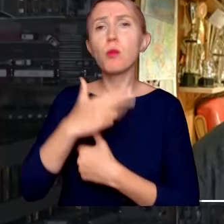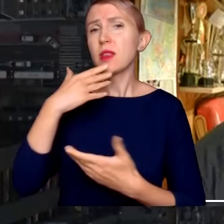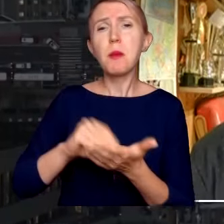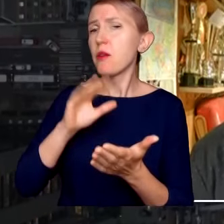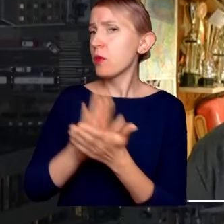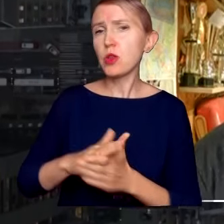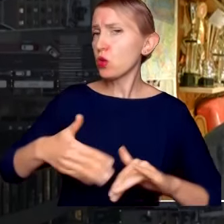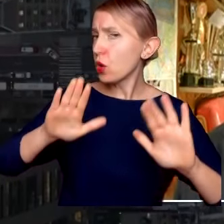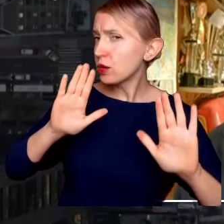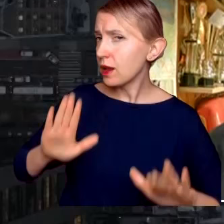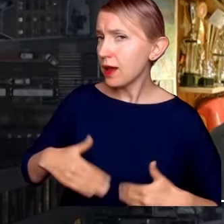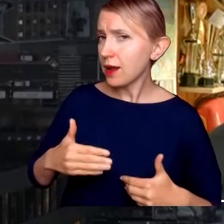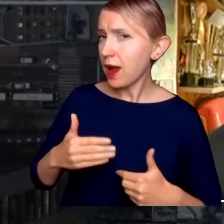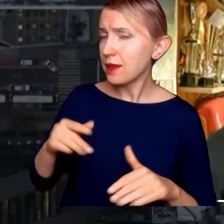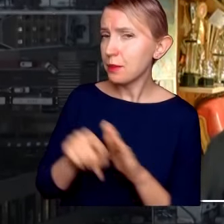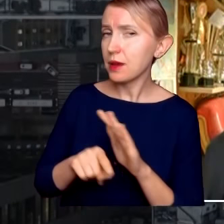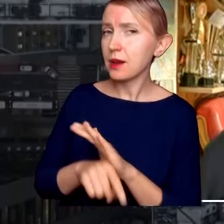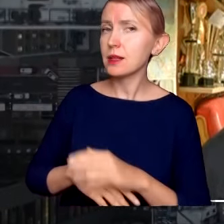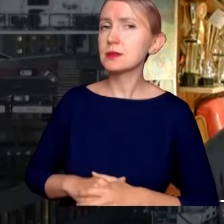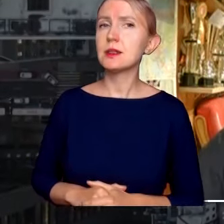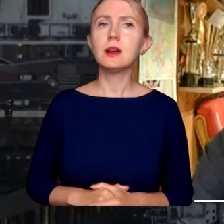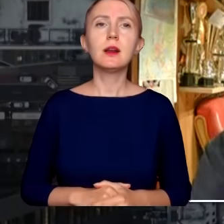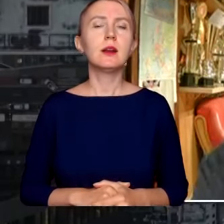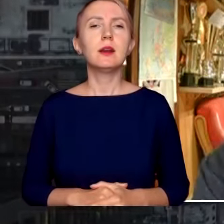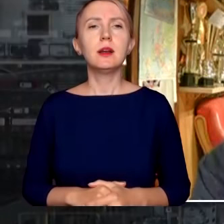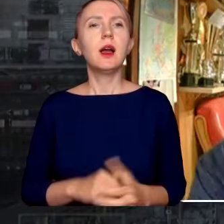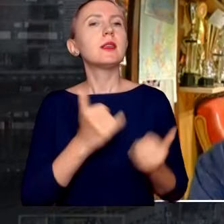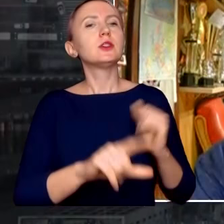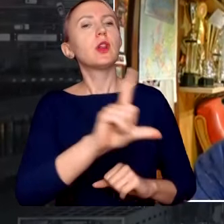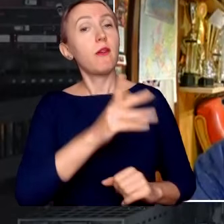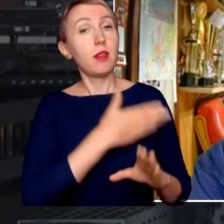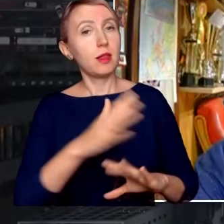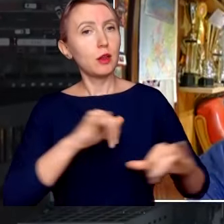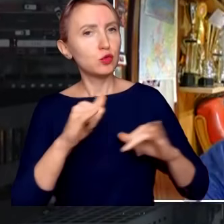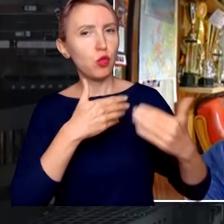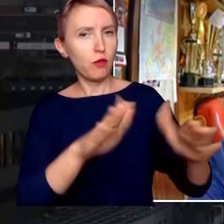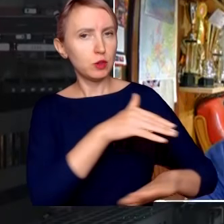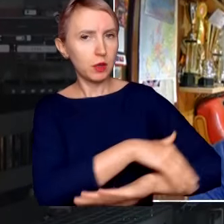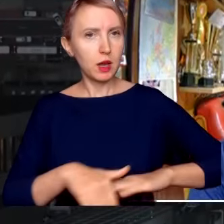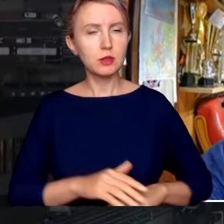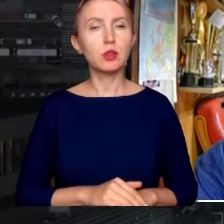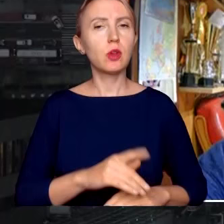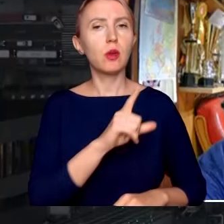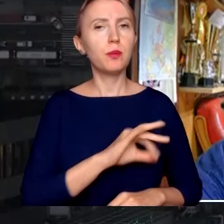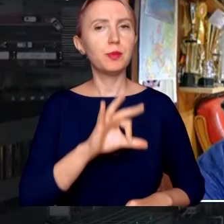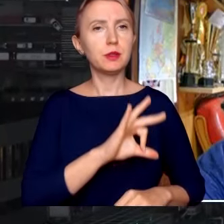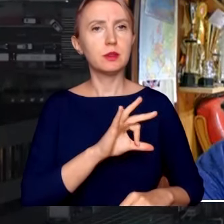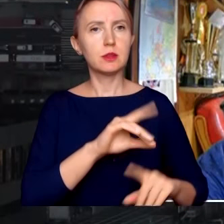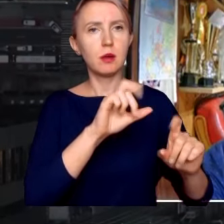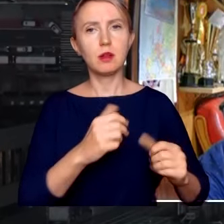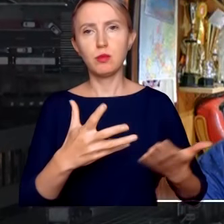emigrantach. Proszę państwa, ojej, jeśli wygra strasznie Lewica, jeśli Lewica będzie dalej rządzić, to otworzą to granice. Prawo i Sprawiedliwość Polacy rusza ze